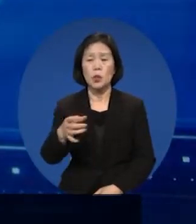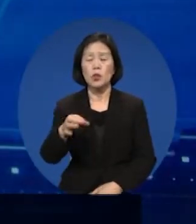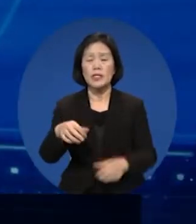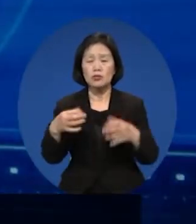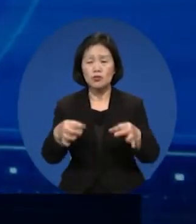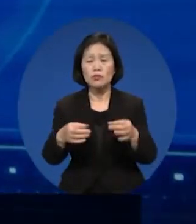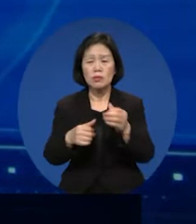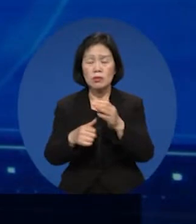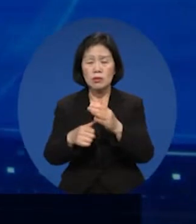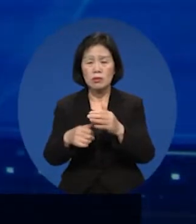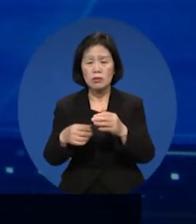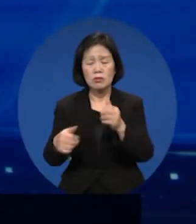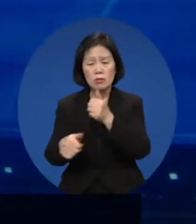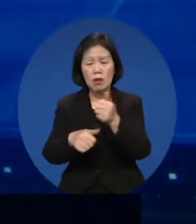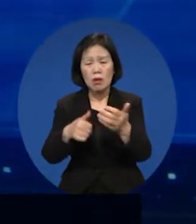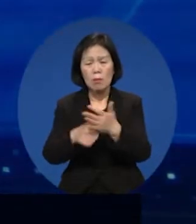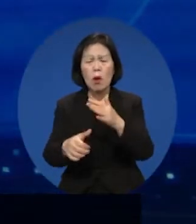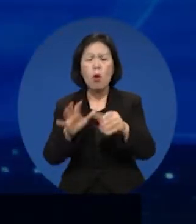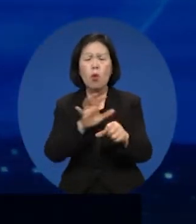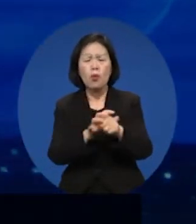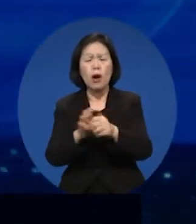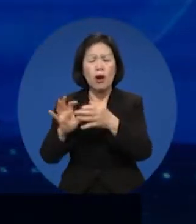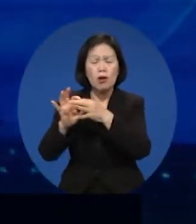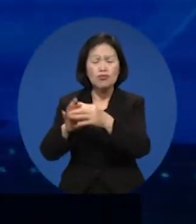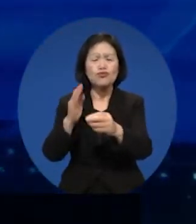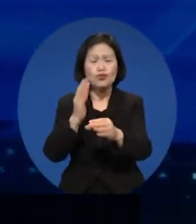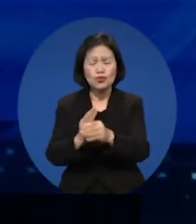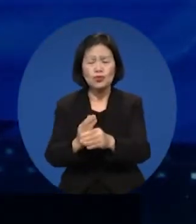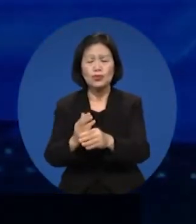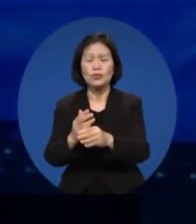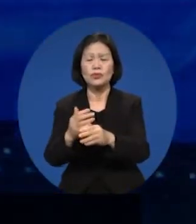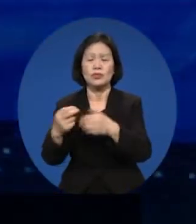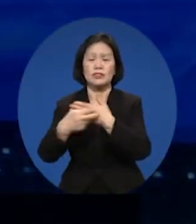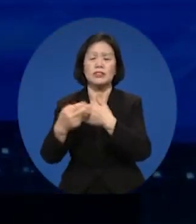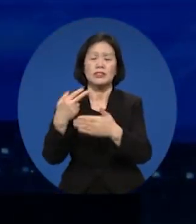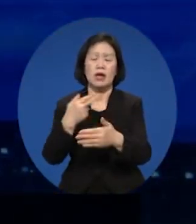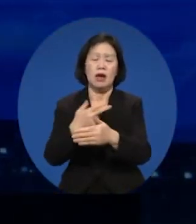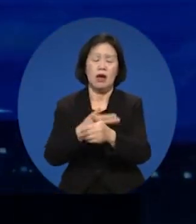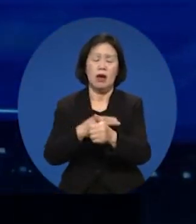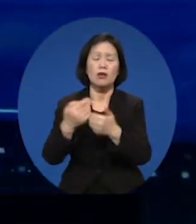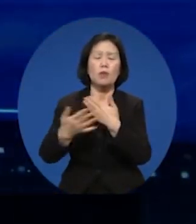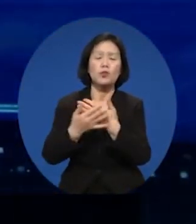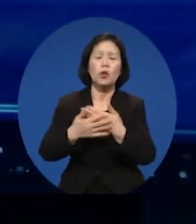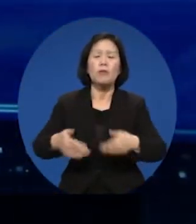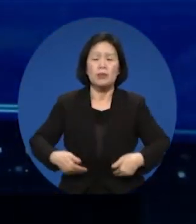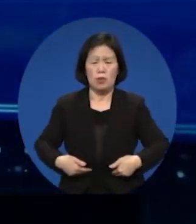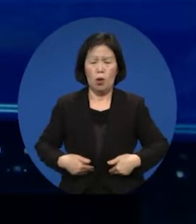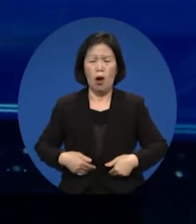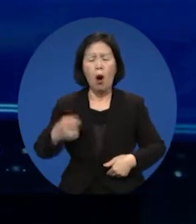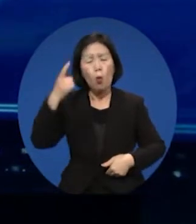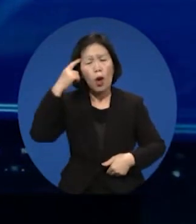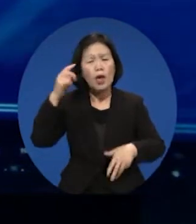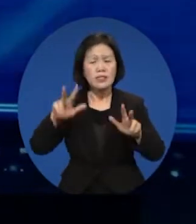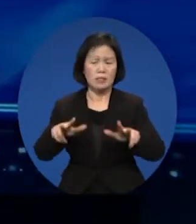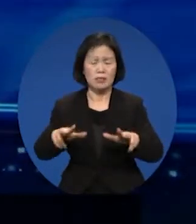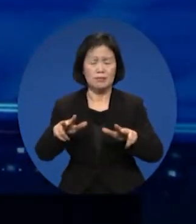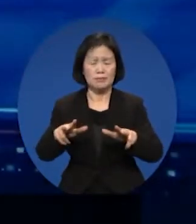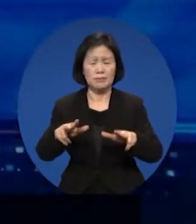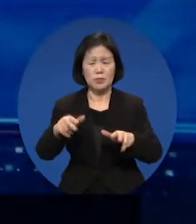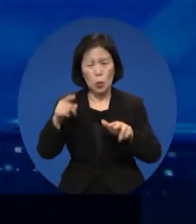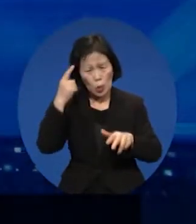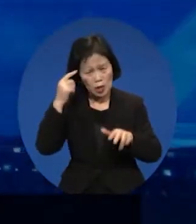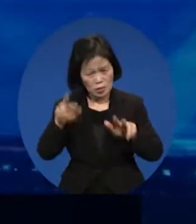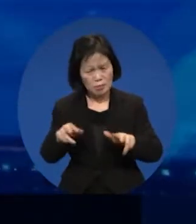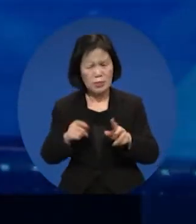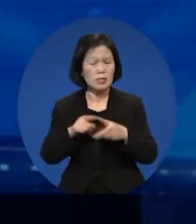대표는 코로나 사태가 계속 진행 중이고 또 의사협조가 절대적으로 필요한 시기인데 왜 하필 지금인지 납득이 안 된다고